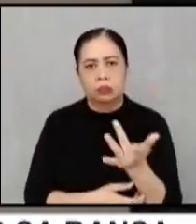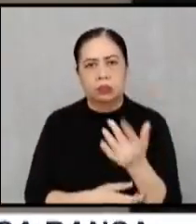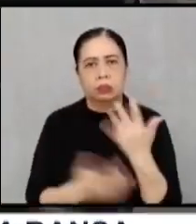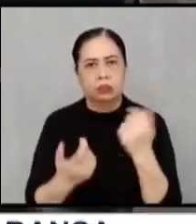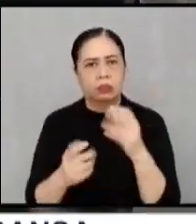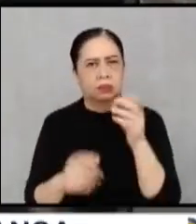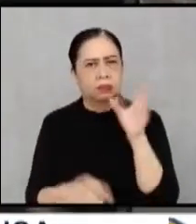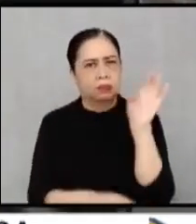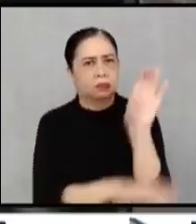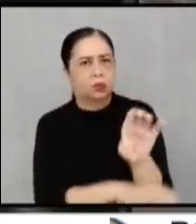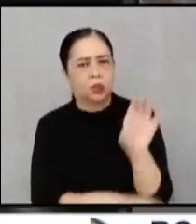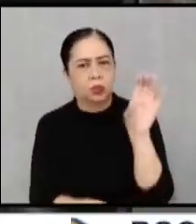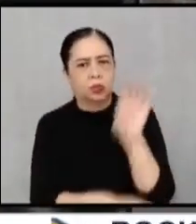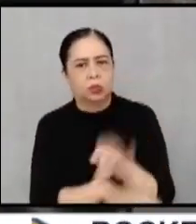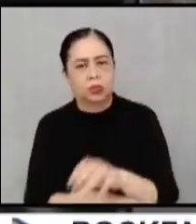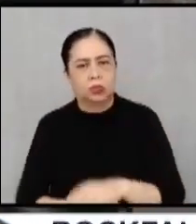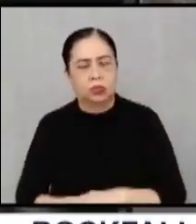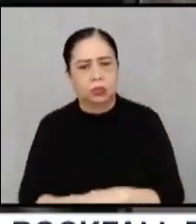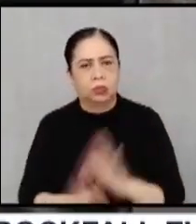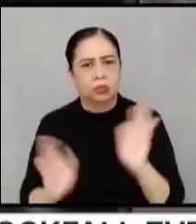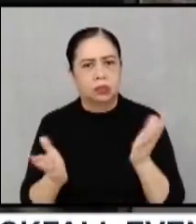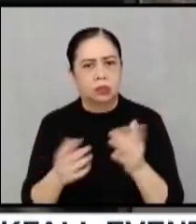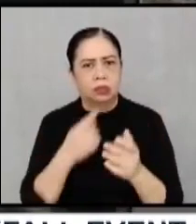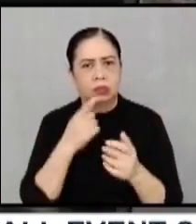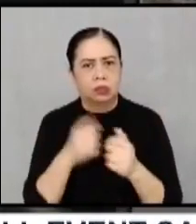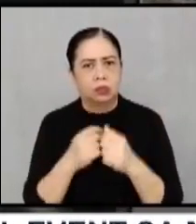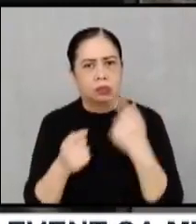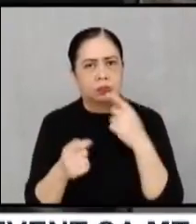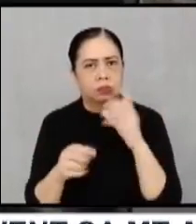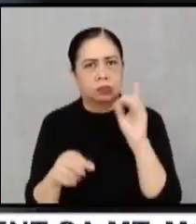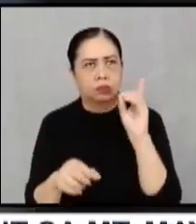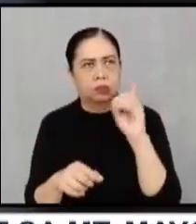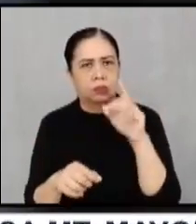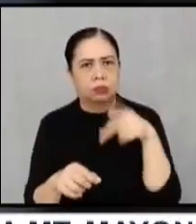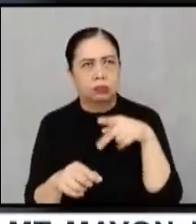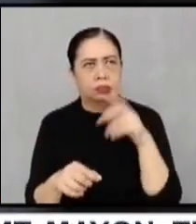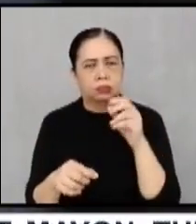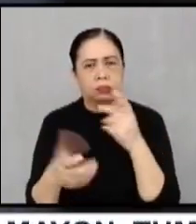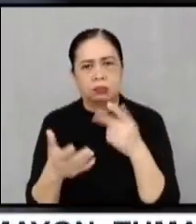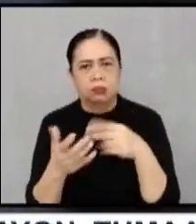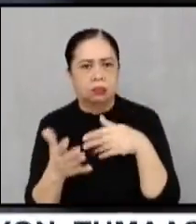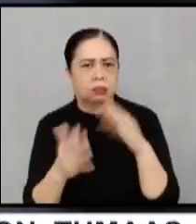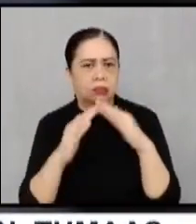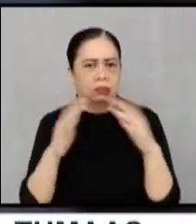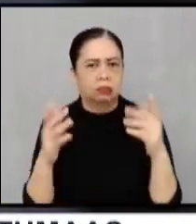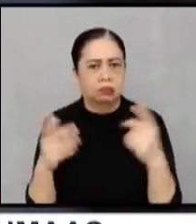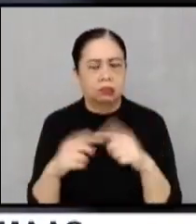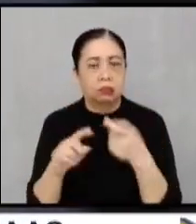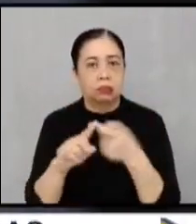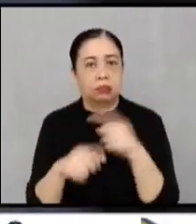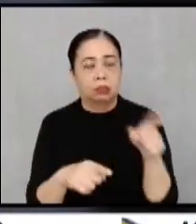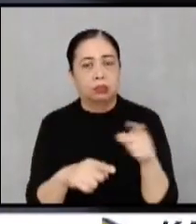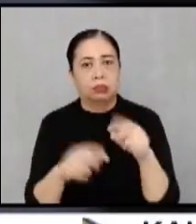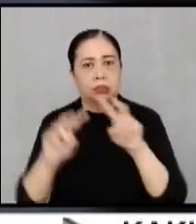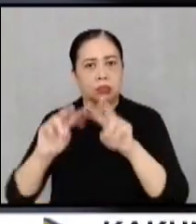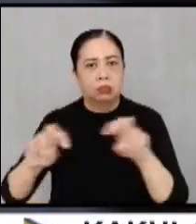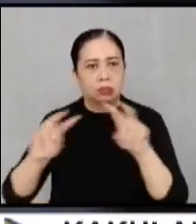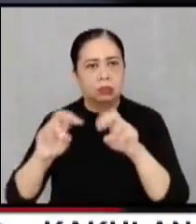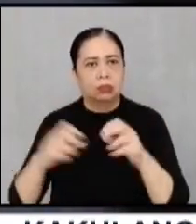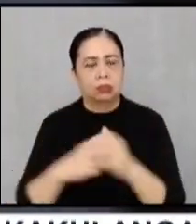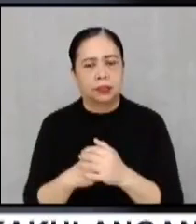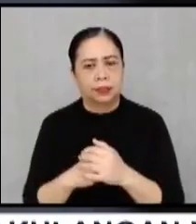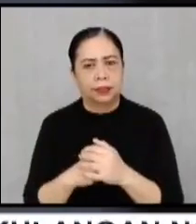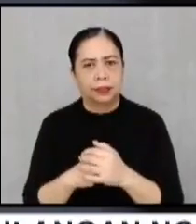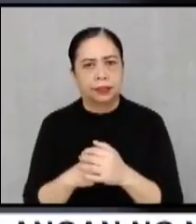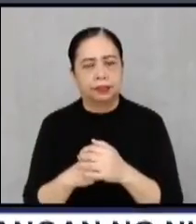eh, na para daw po pang daw ng bahay kaysa ganito, ganun. Batay sa inisyal na investigasyon,